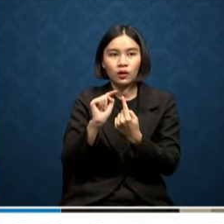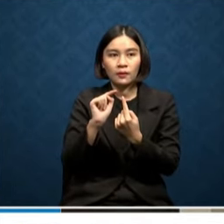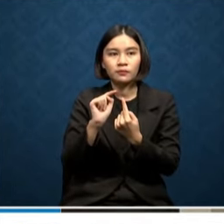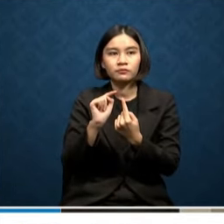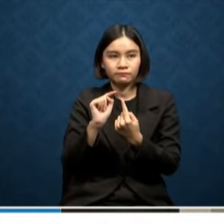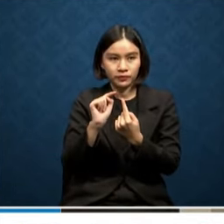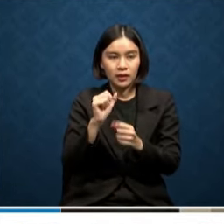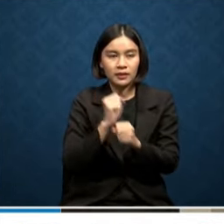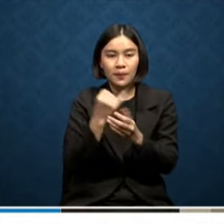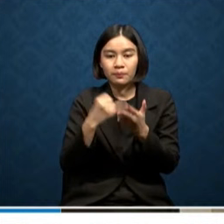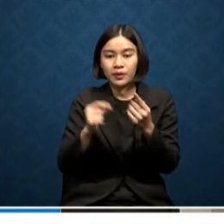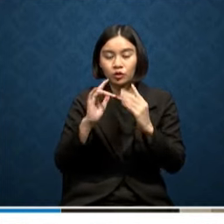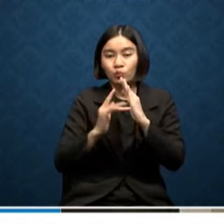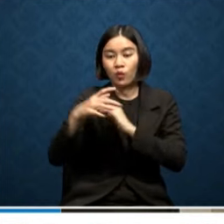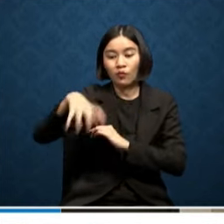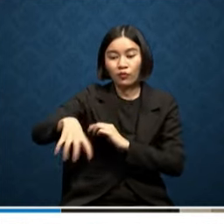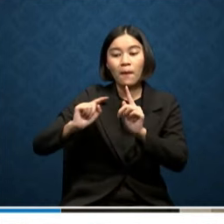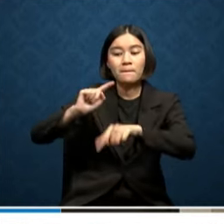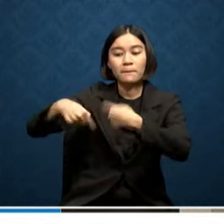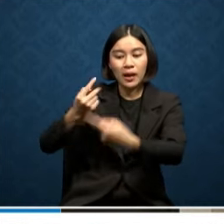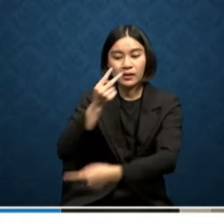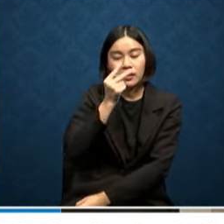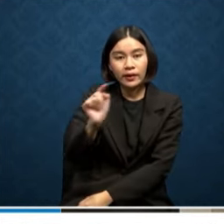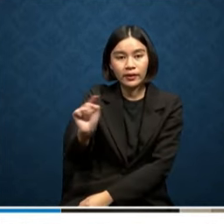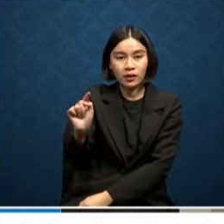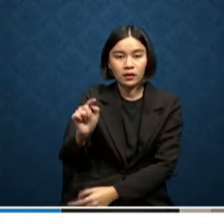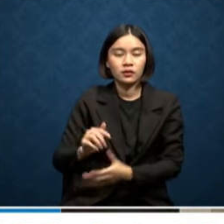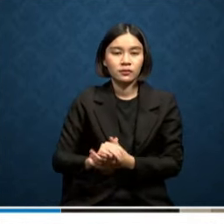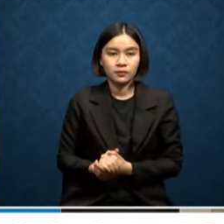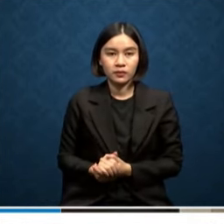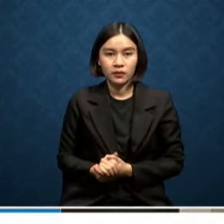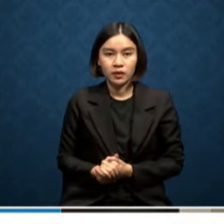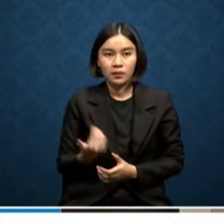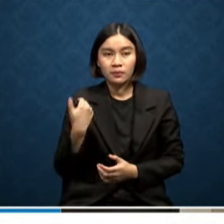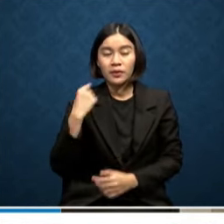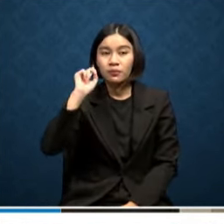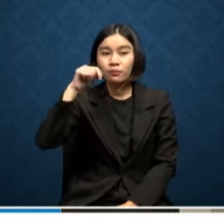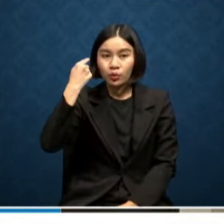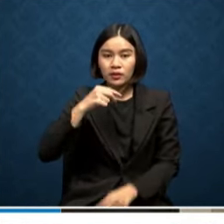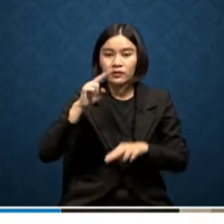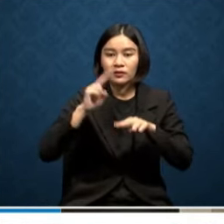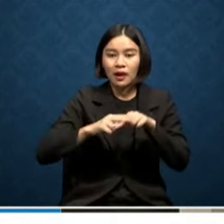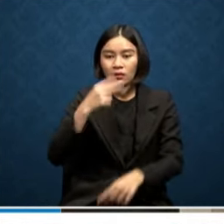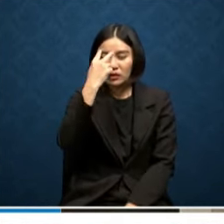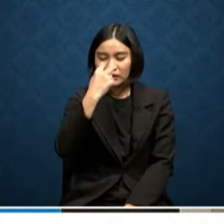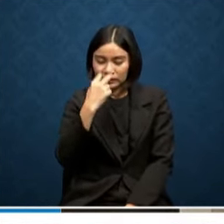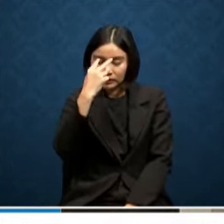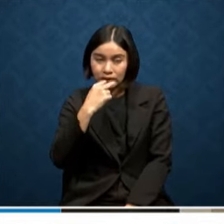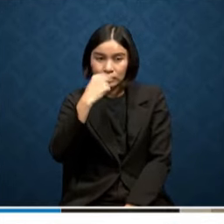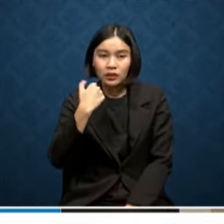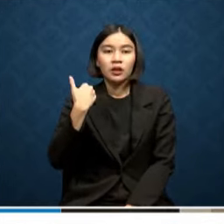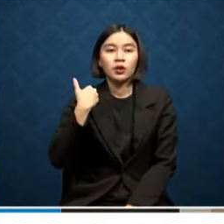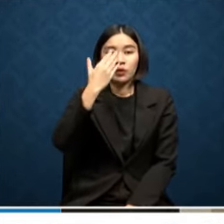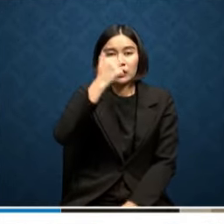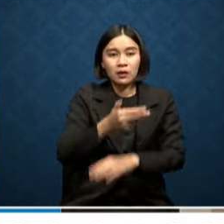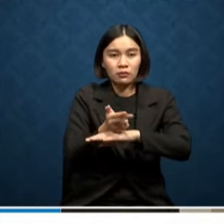ามการกระทำผิดทางเทคโนโลยีนะคะท่านจะเห็นเลยนะคะว่ามีผู้หญิงไปนั่งร้องห่มร้องไห้เนื่องจากว่าค